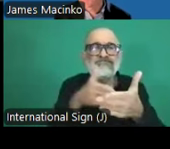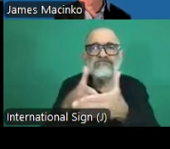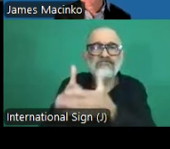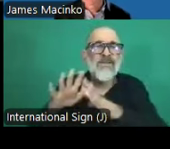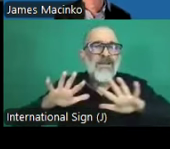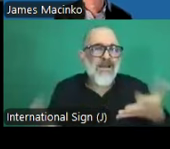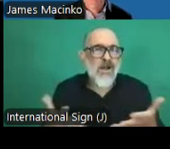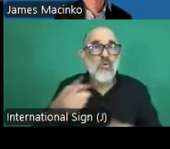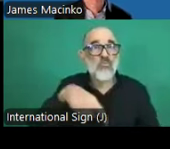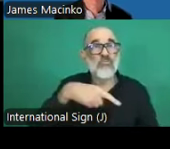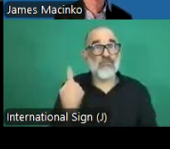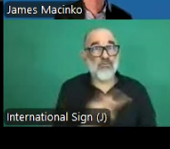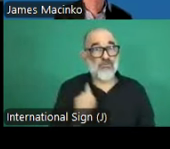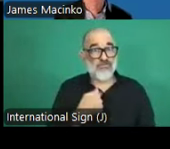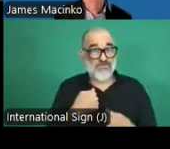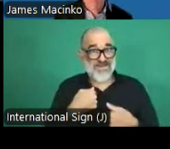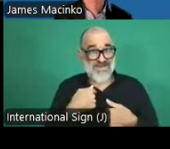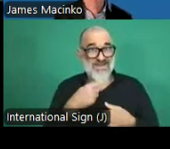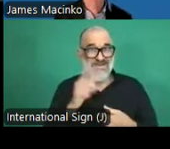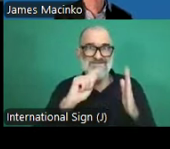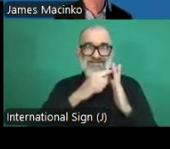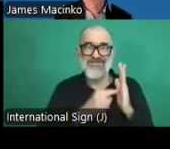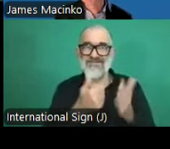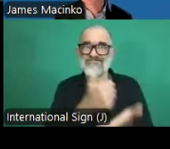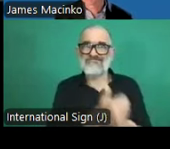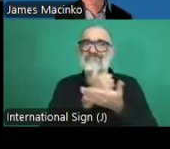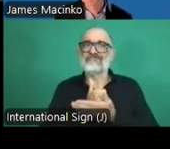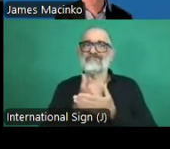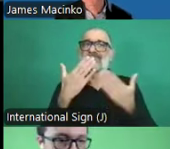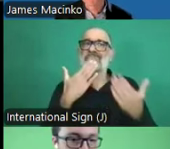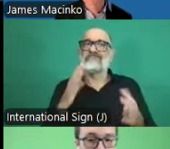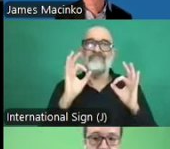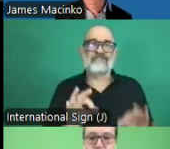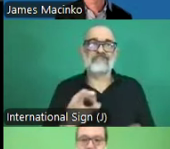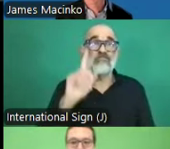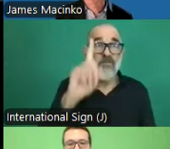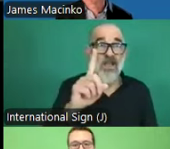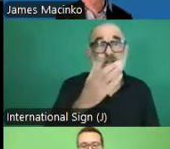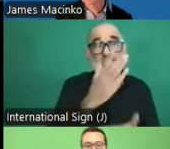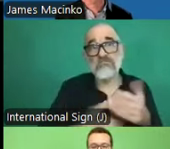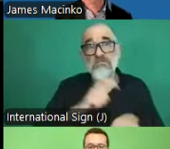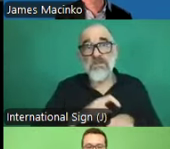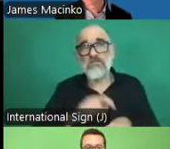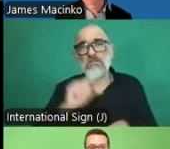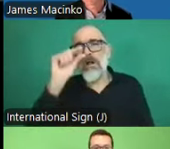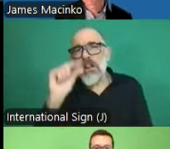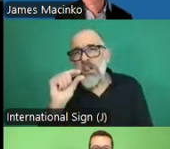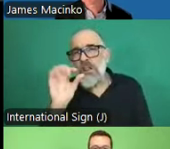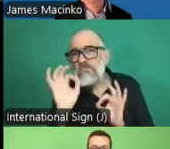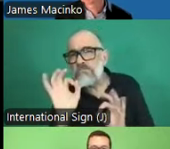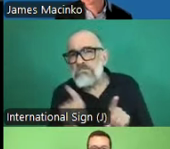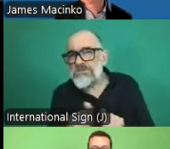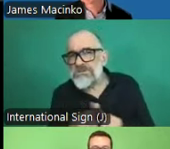trois aveugles qui regardaient qu'est-ce qu'était cet animal, pendant qu'un indicateur ne nous donne qu'une partie